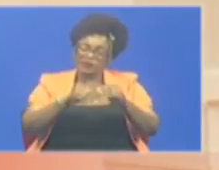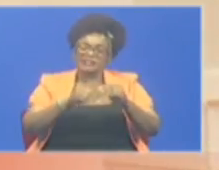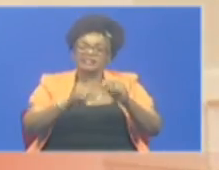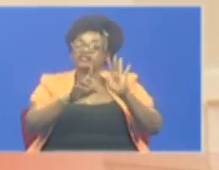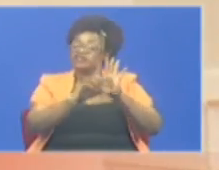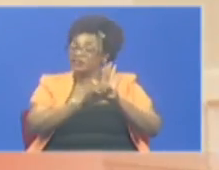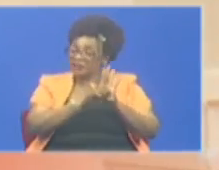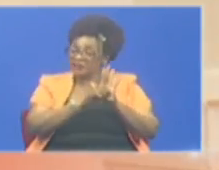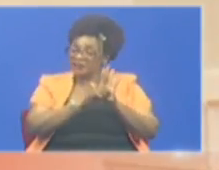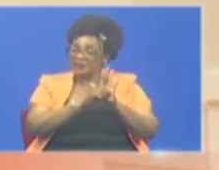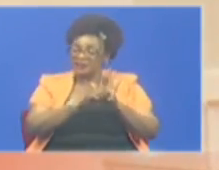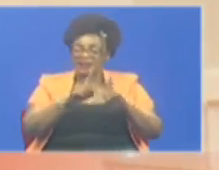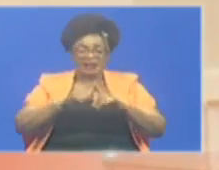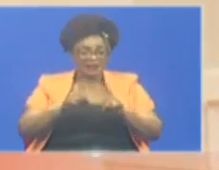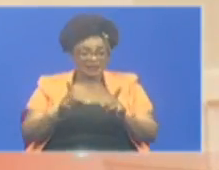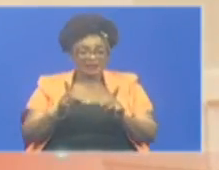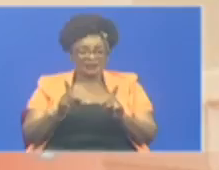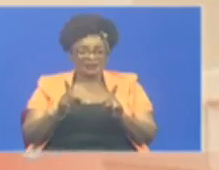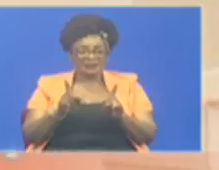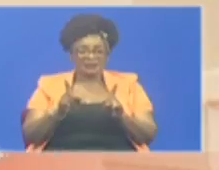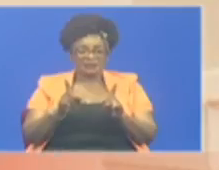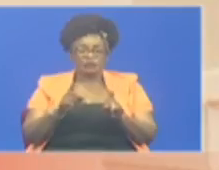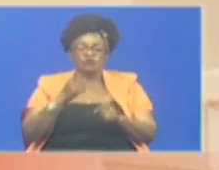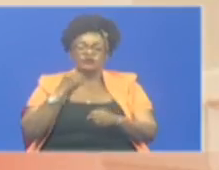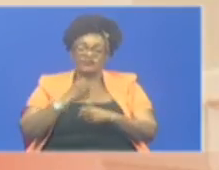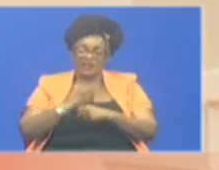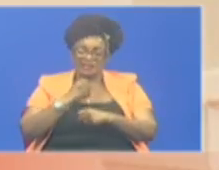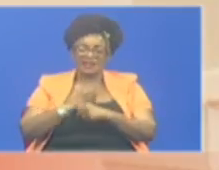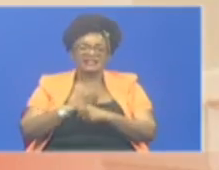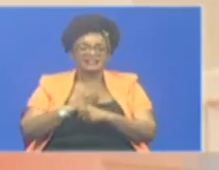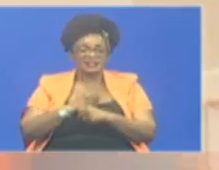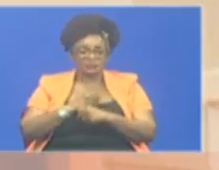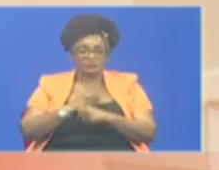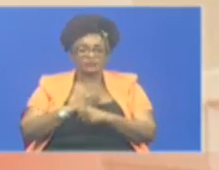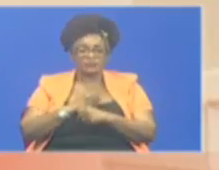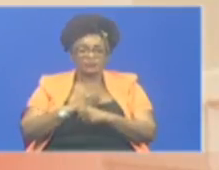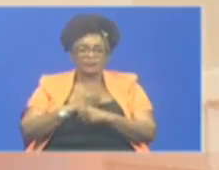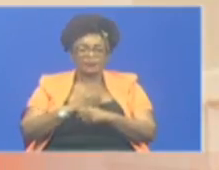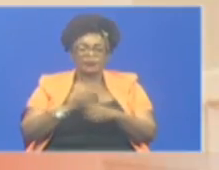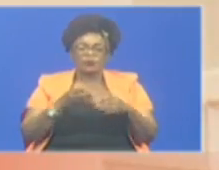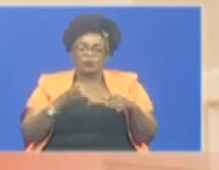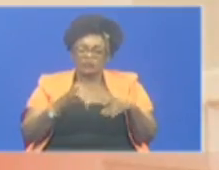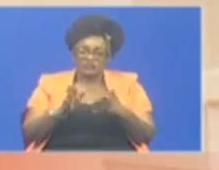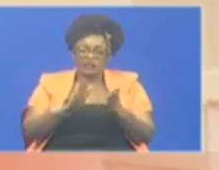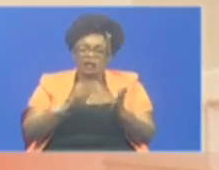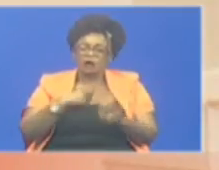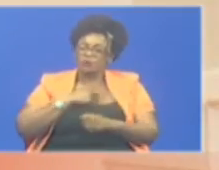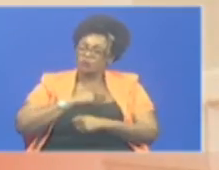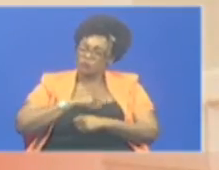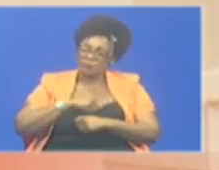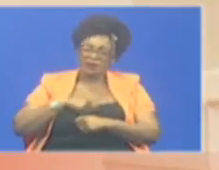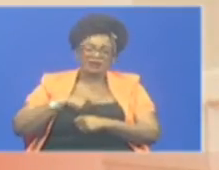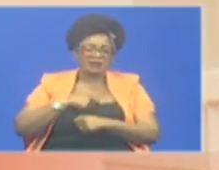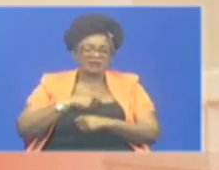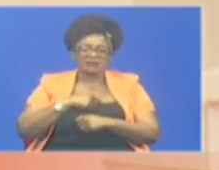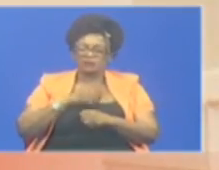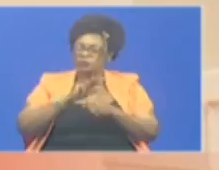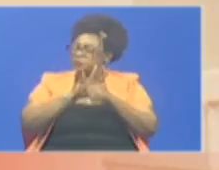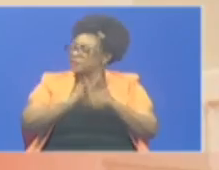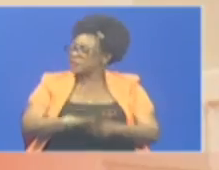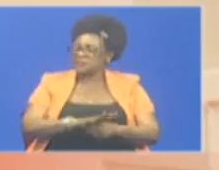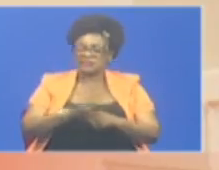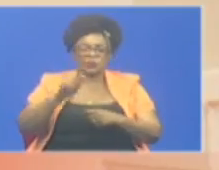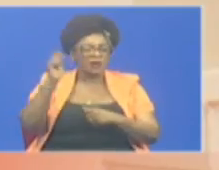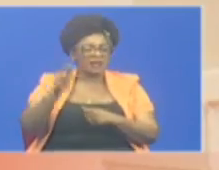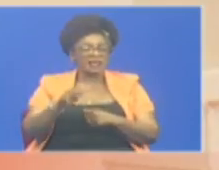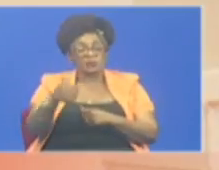pia tufanye kazi yetu kwa njia ya huruma, tusinyanyase Wakenya wenzetu,